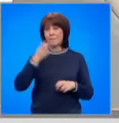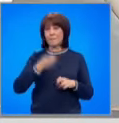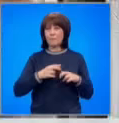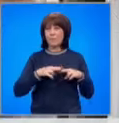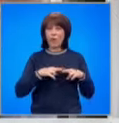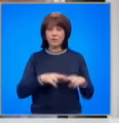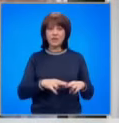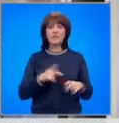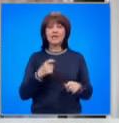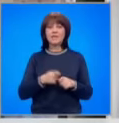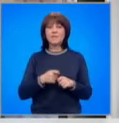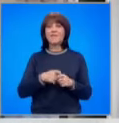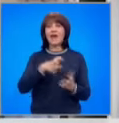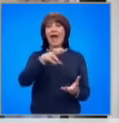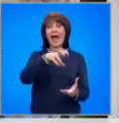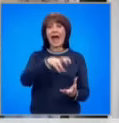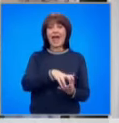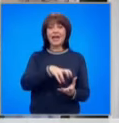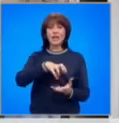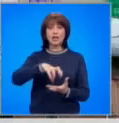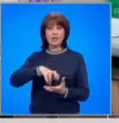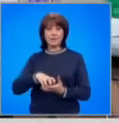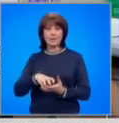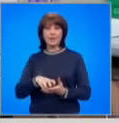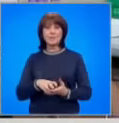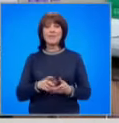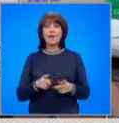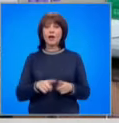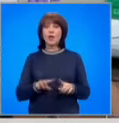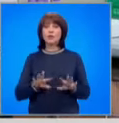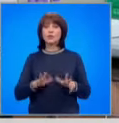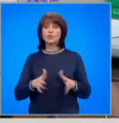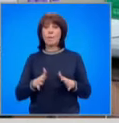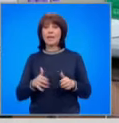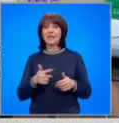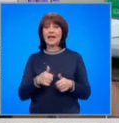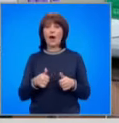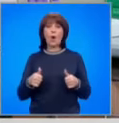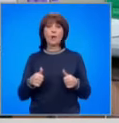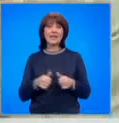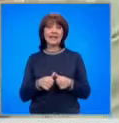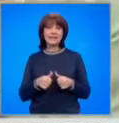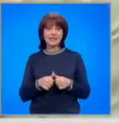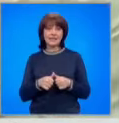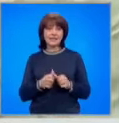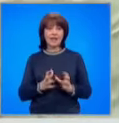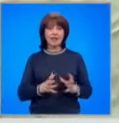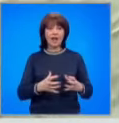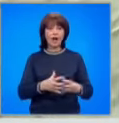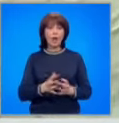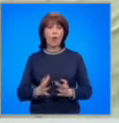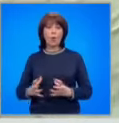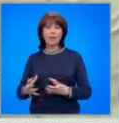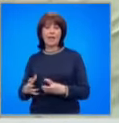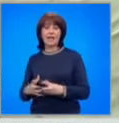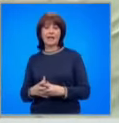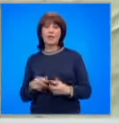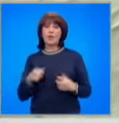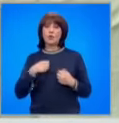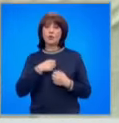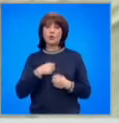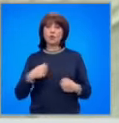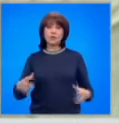по-трудното сформиране на екипи, дори на минималния праг, определен от лицензите на отделенията. По-трудно се намират